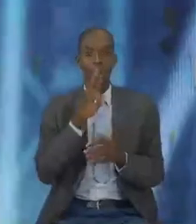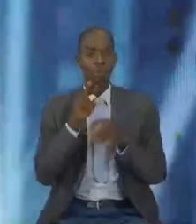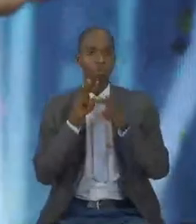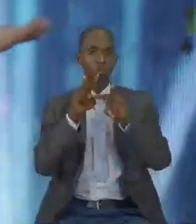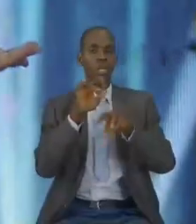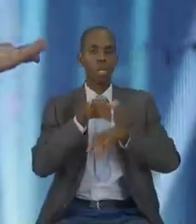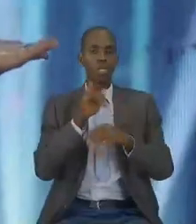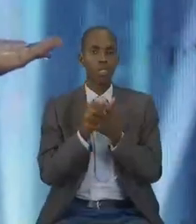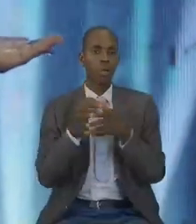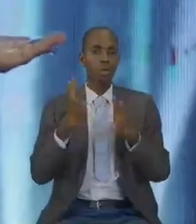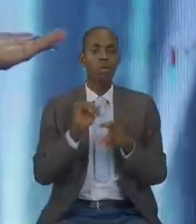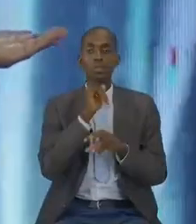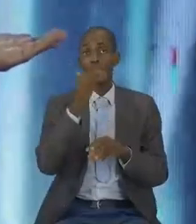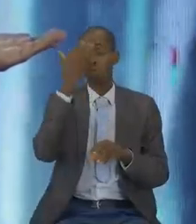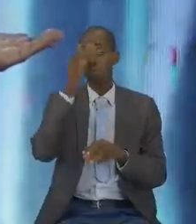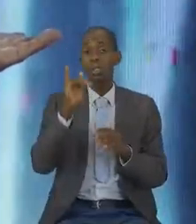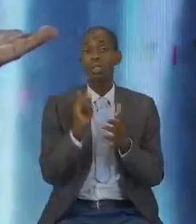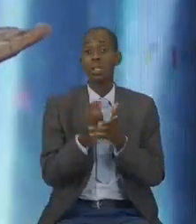mauvaises.